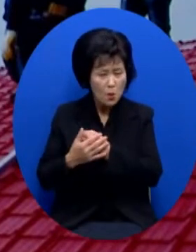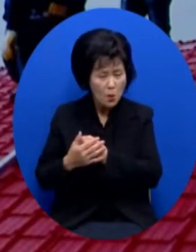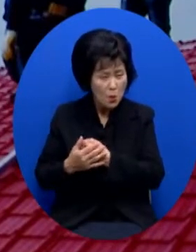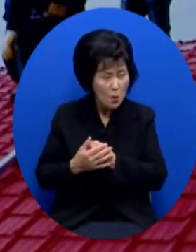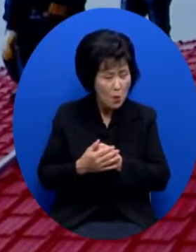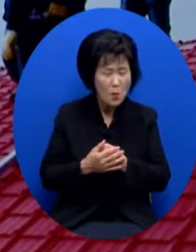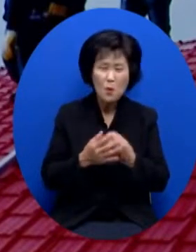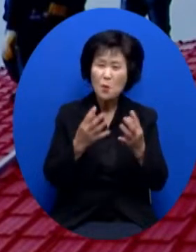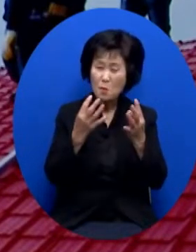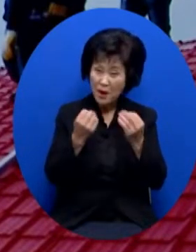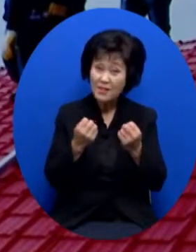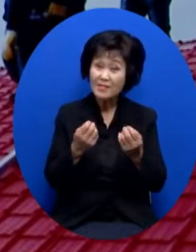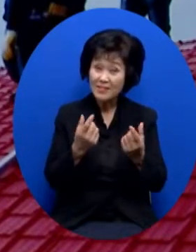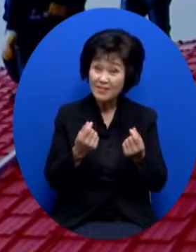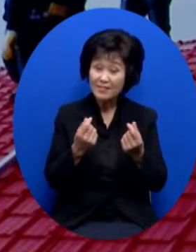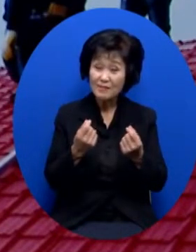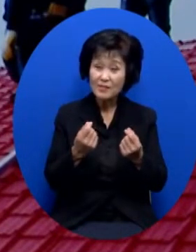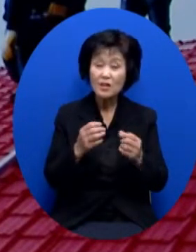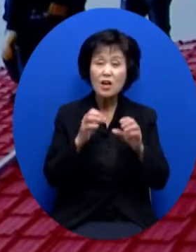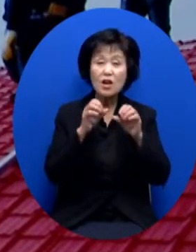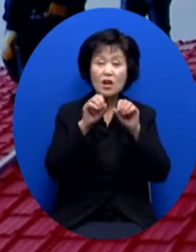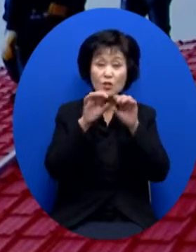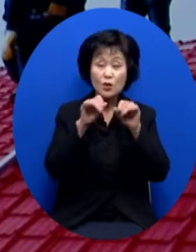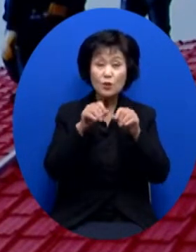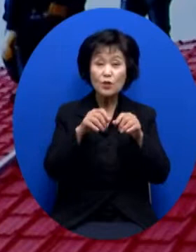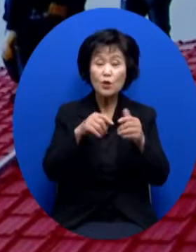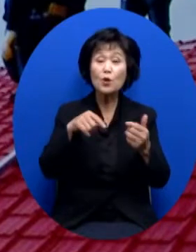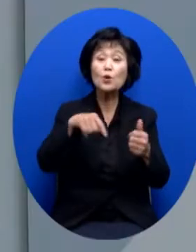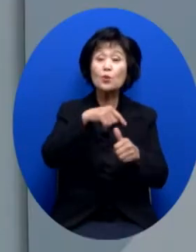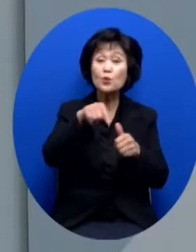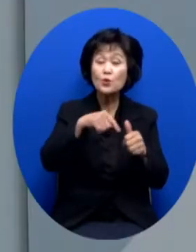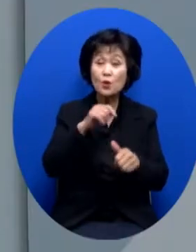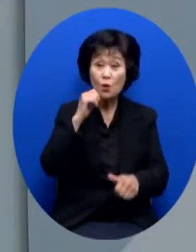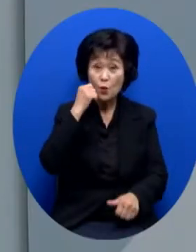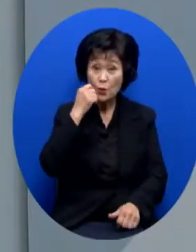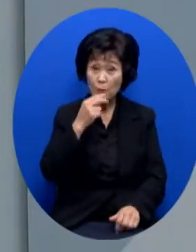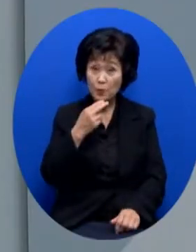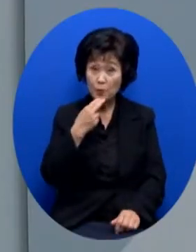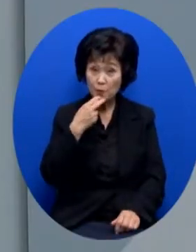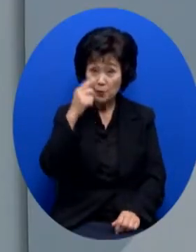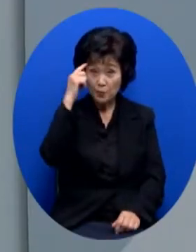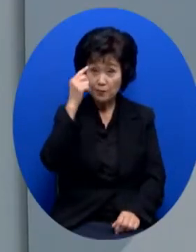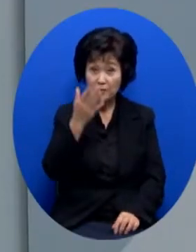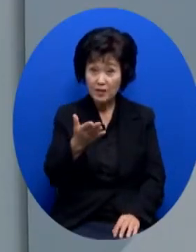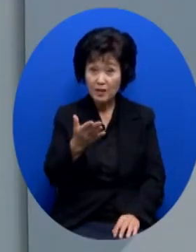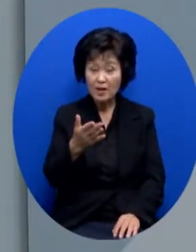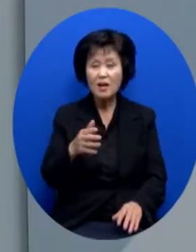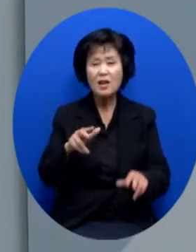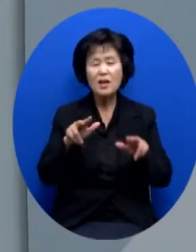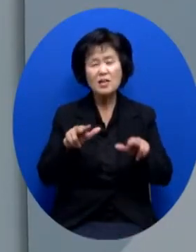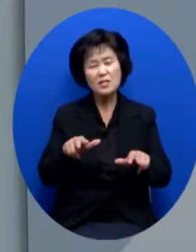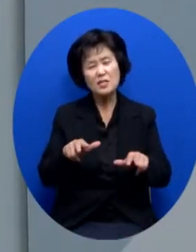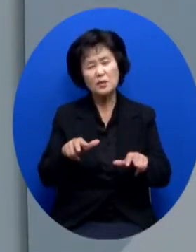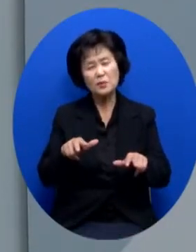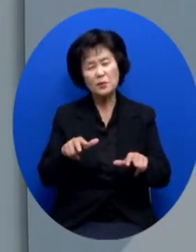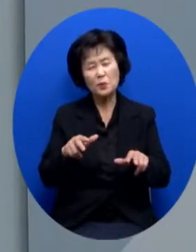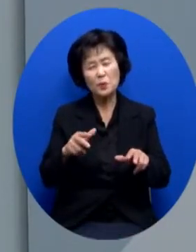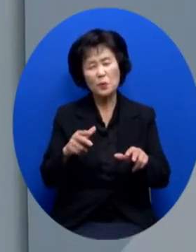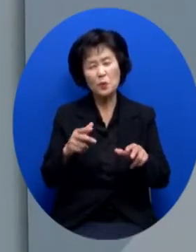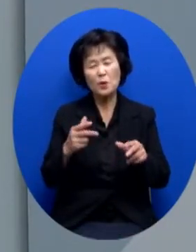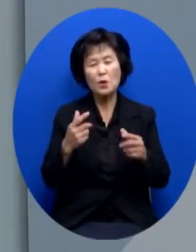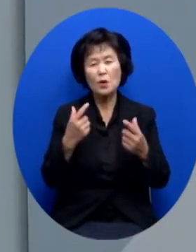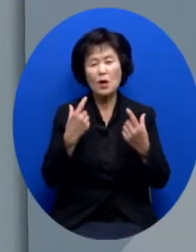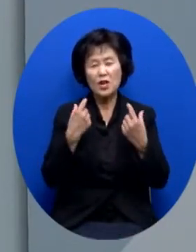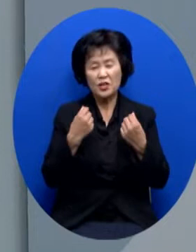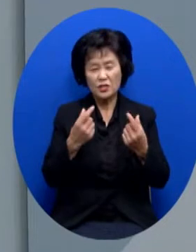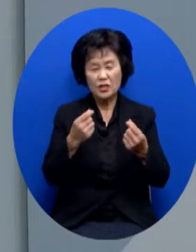정말 많을 것 같습니다. 성교의 운영에는 또 어려움은 없으신가요? 지금도 오지에 있는 많은 교회들이 저희